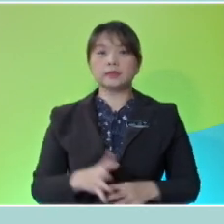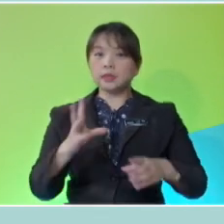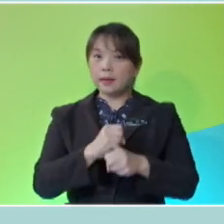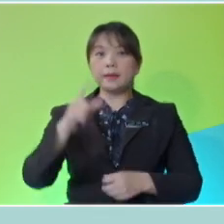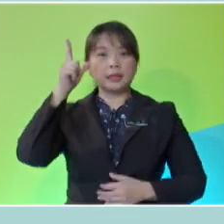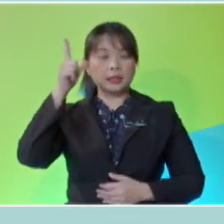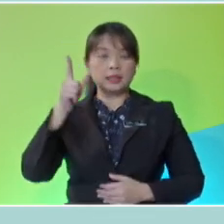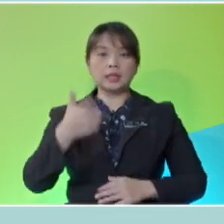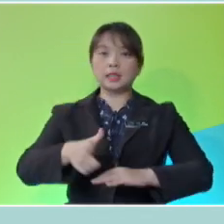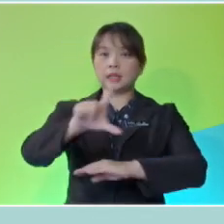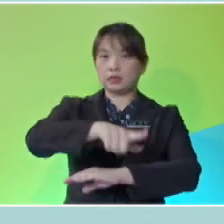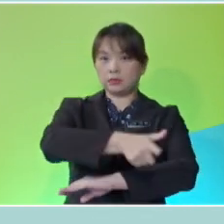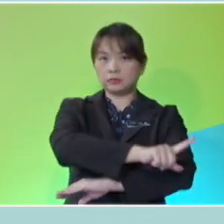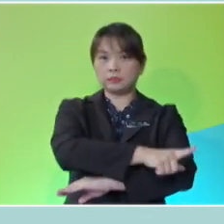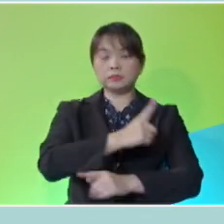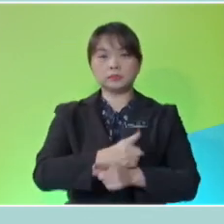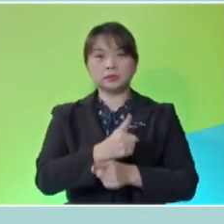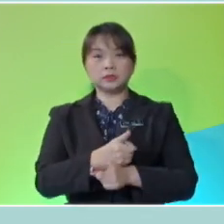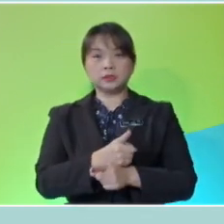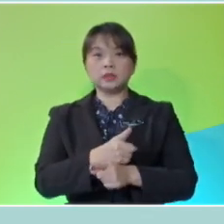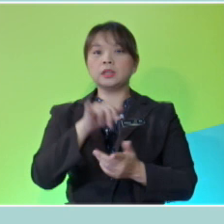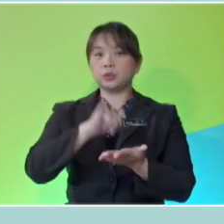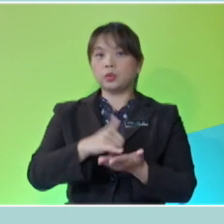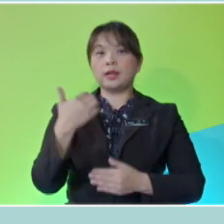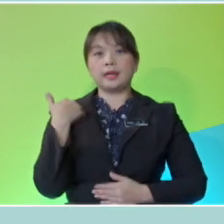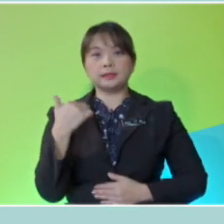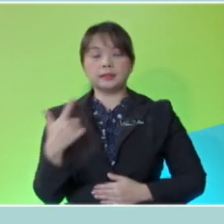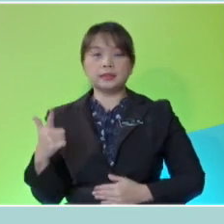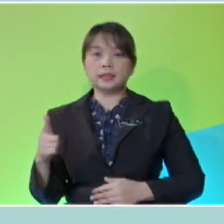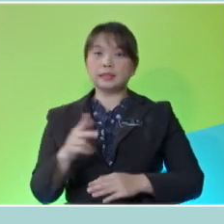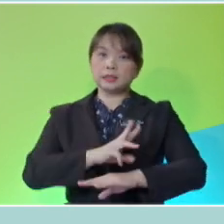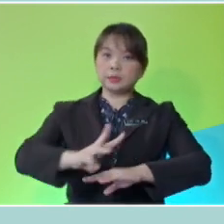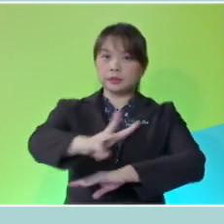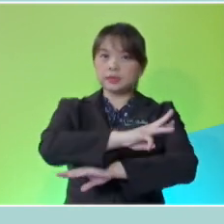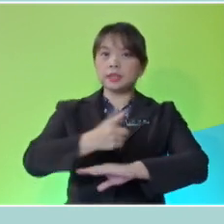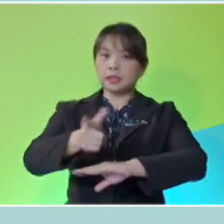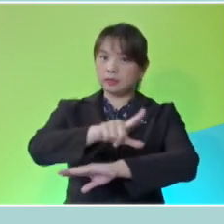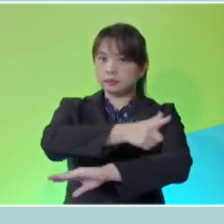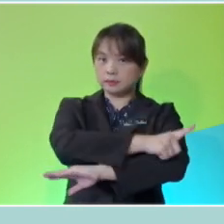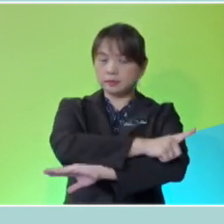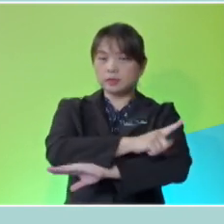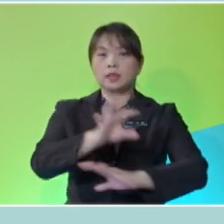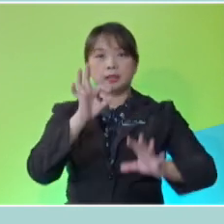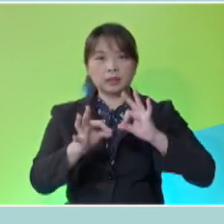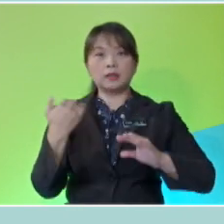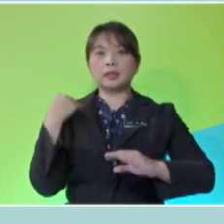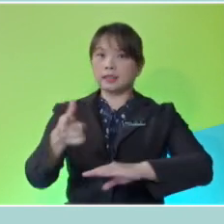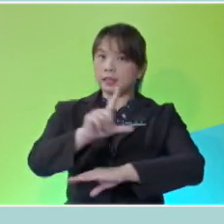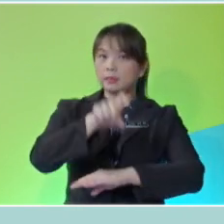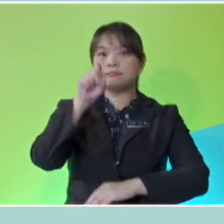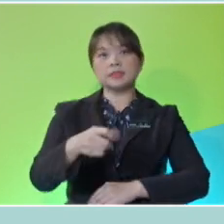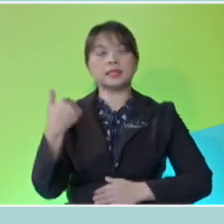lihat nih laut selasih betulkan oke itu adalah kawasan laut di mana jika ada laut maka di situ mesti ada pasir pantai betul